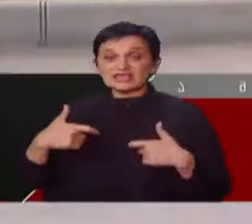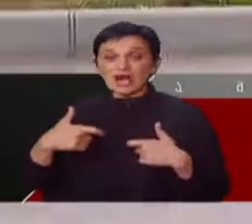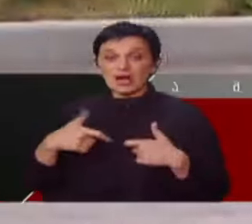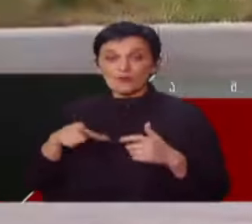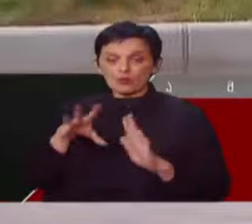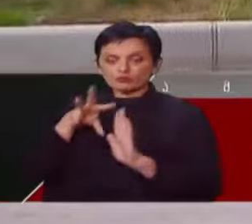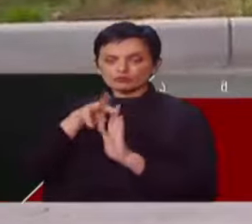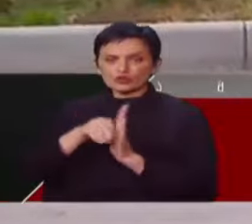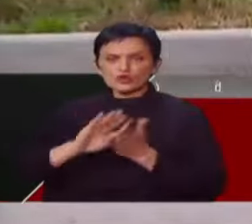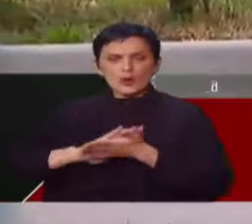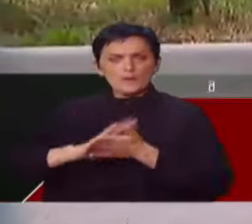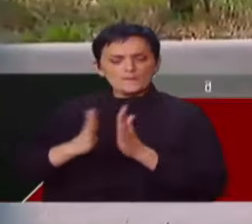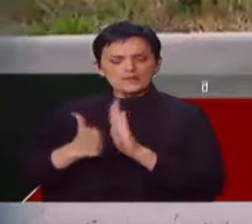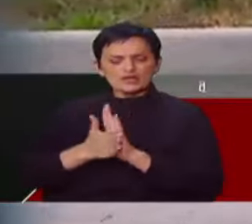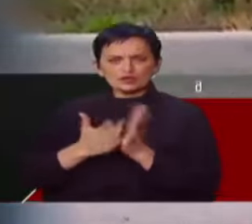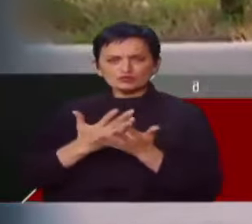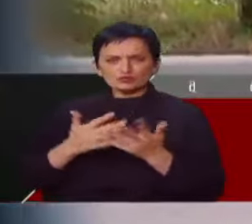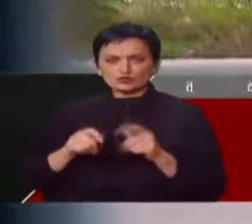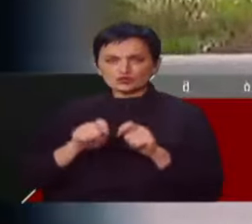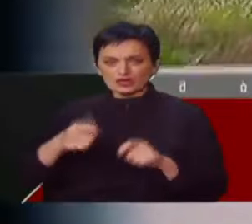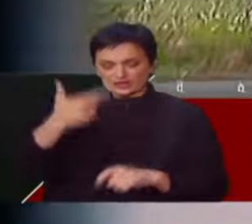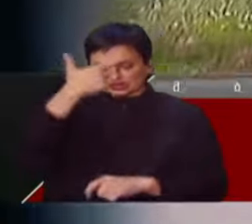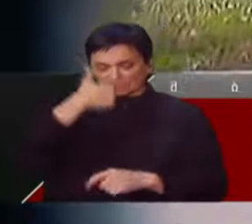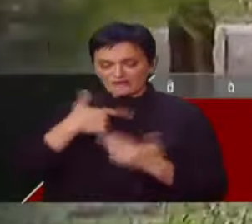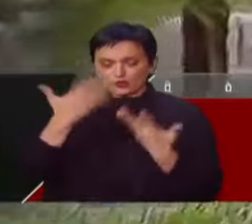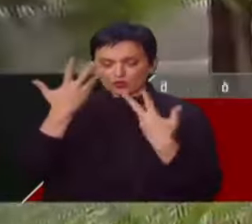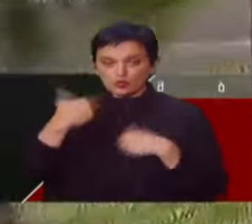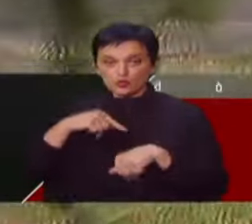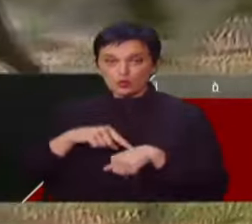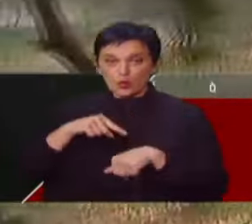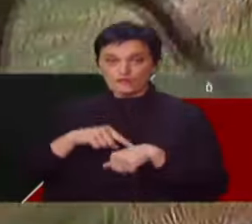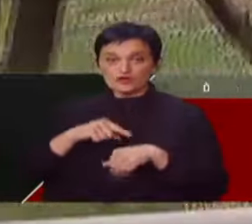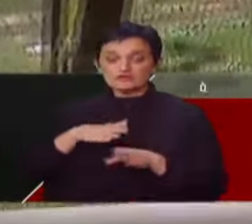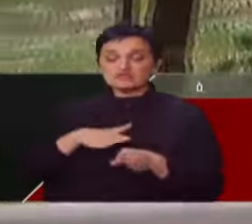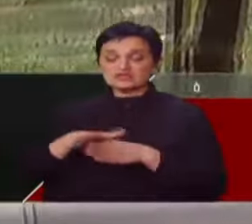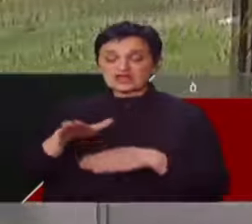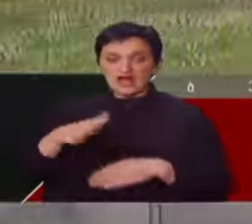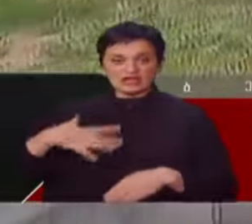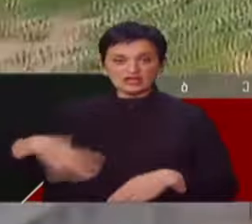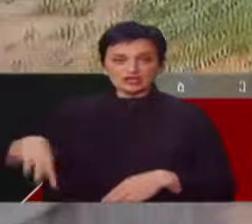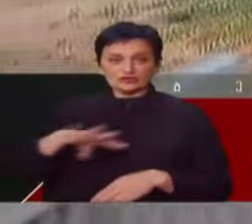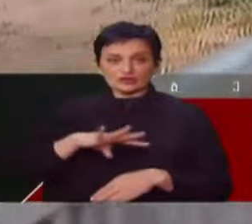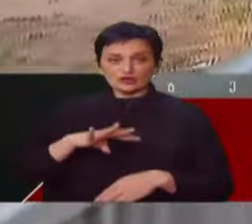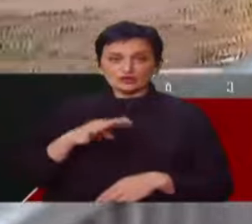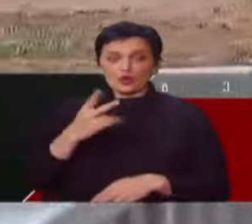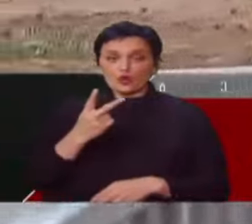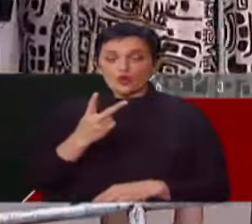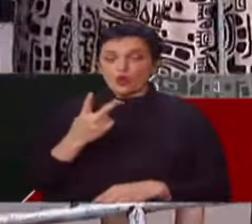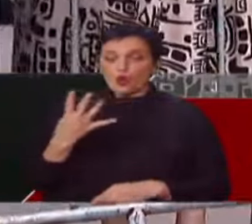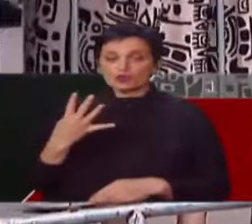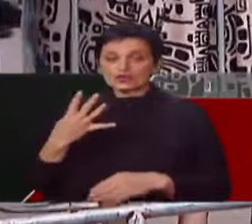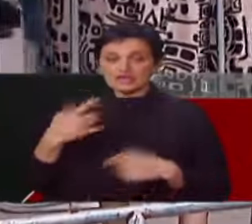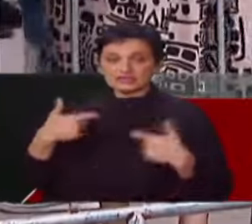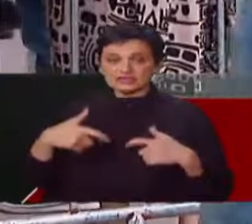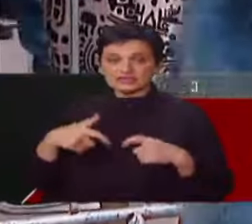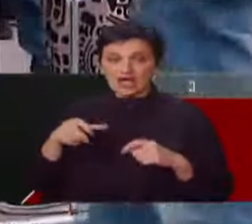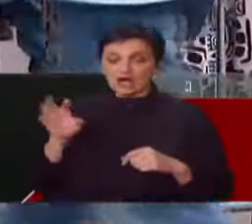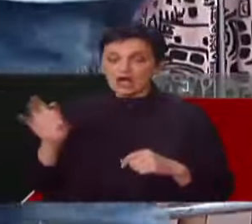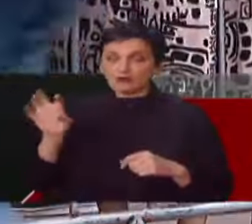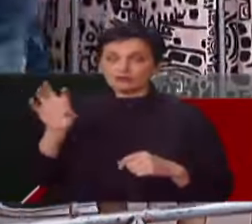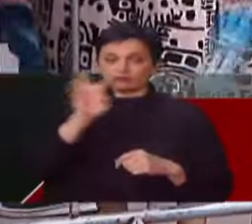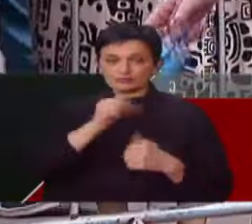სივრცეში ყველანაირი პირობაა შექმნილი, რომ თავი კომფორტულად იგრძნონ. წელს მთელი ქვეყნის მასშტაბით 24 საგამოცდო ცენტრია